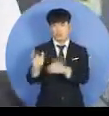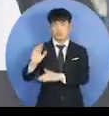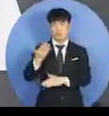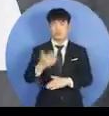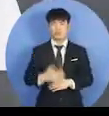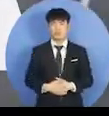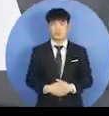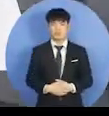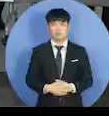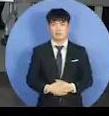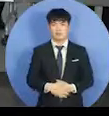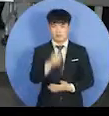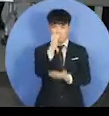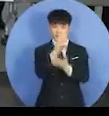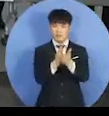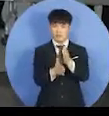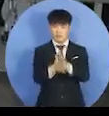되었습니다.